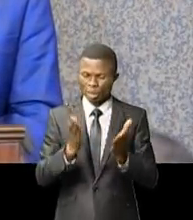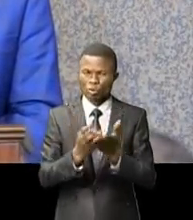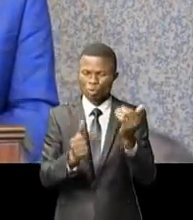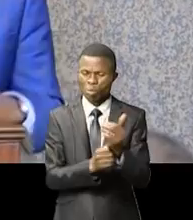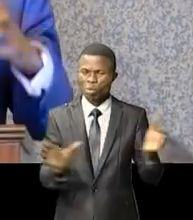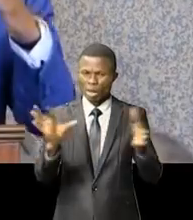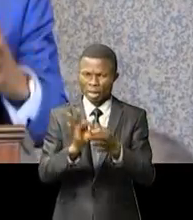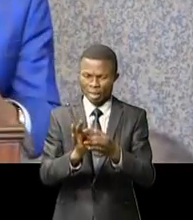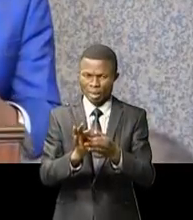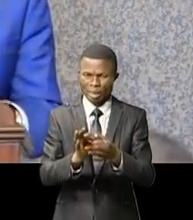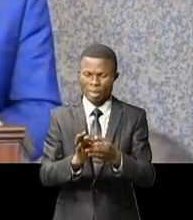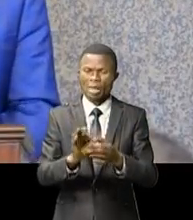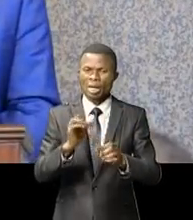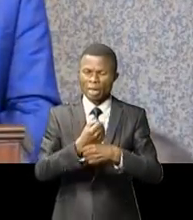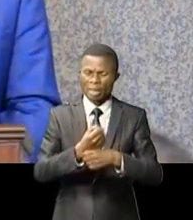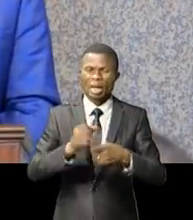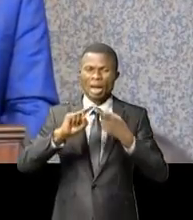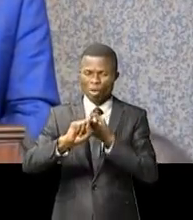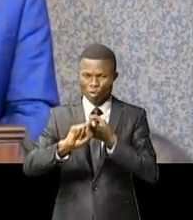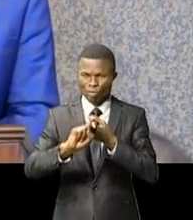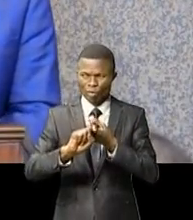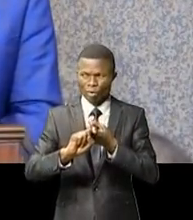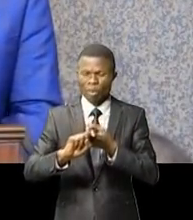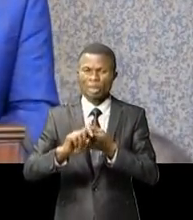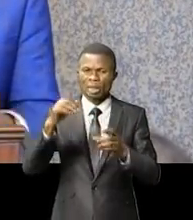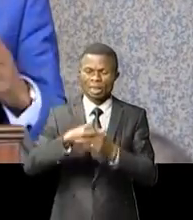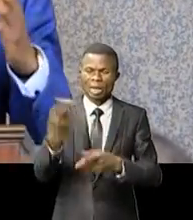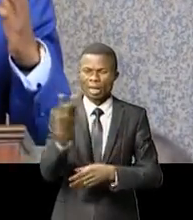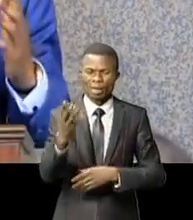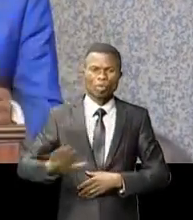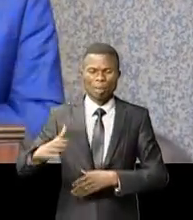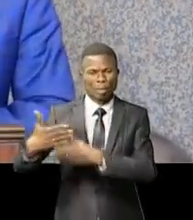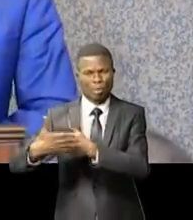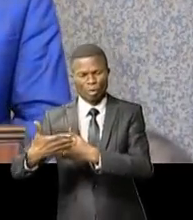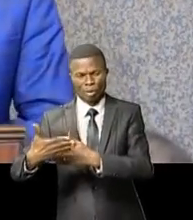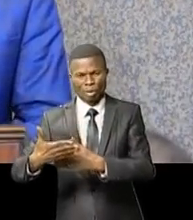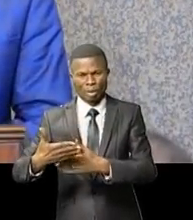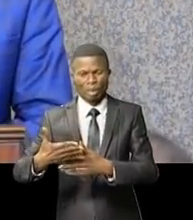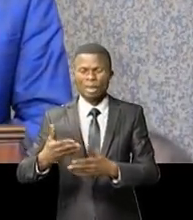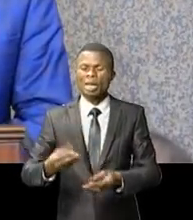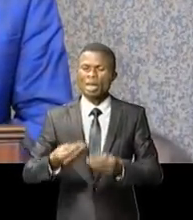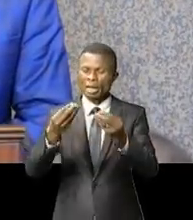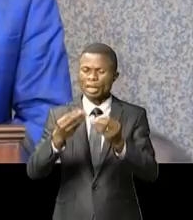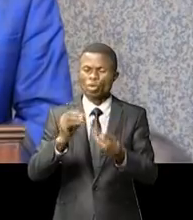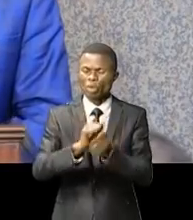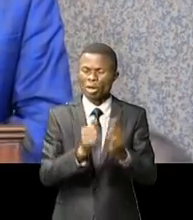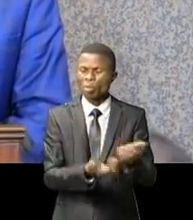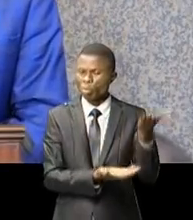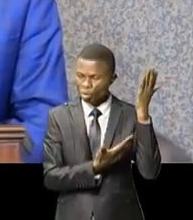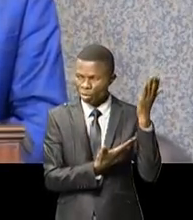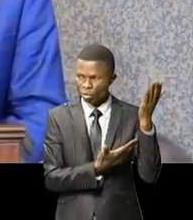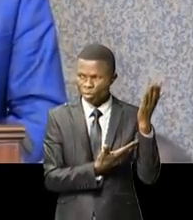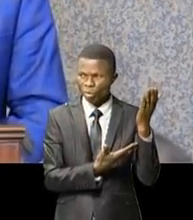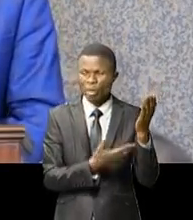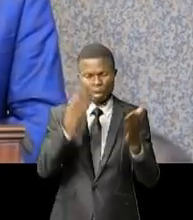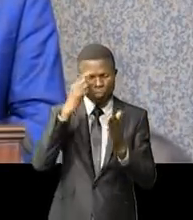en raison pour rétablir la confiance entre les trois pays frères et se donner des garanties mutuelles pour qu'enfin on puisse